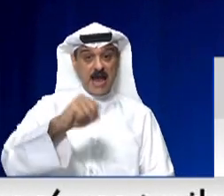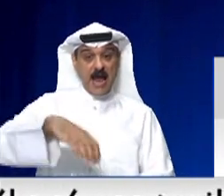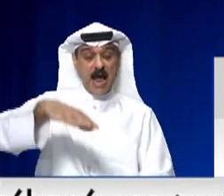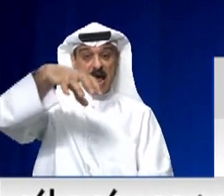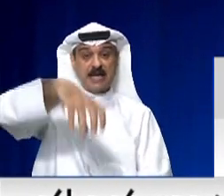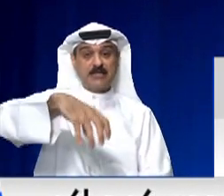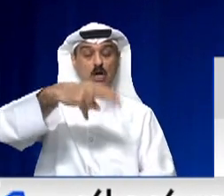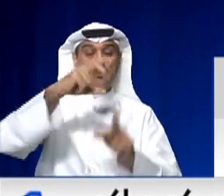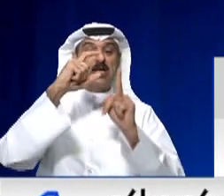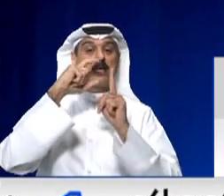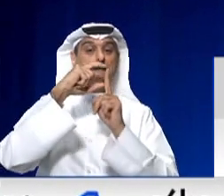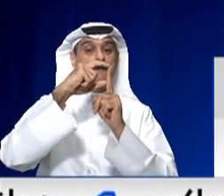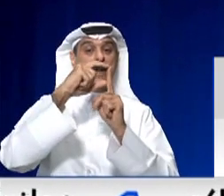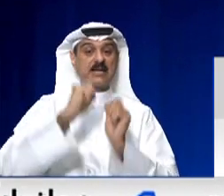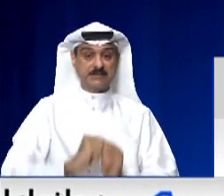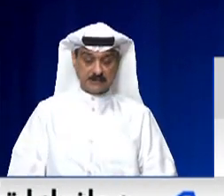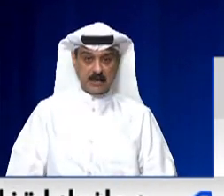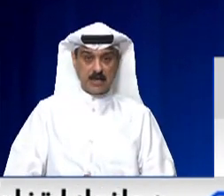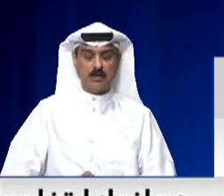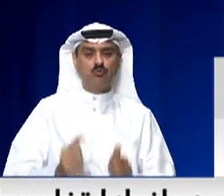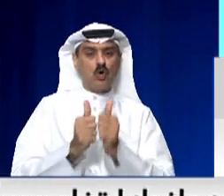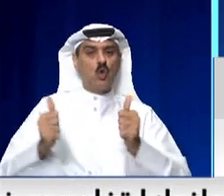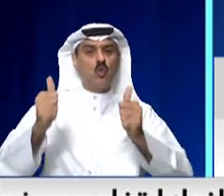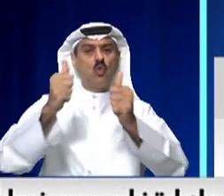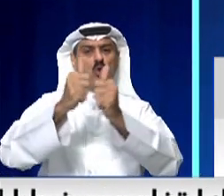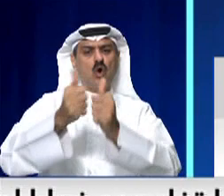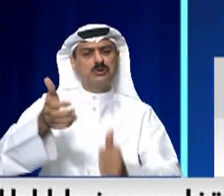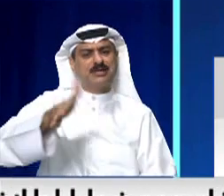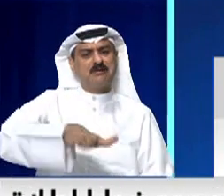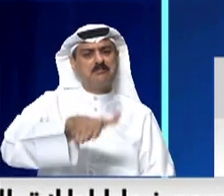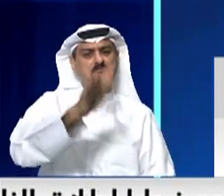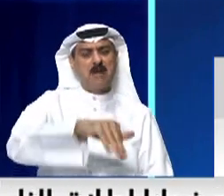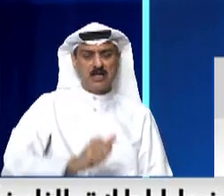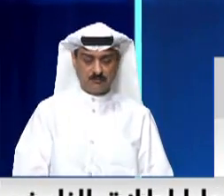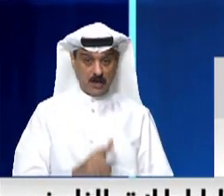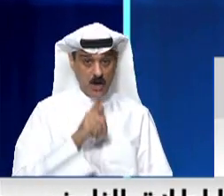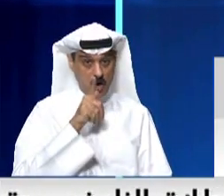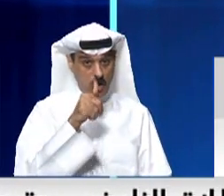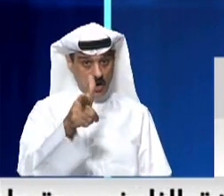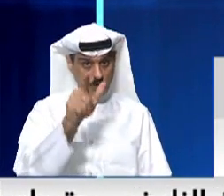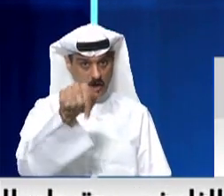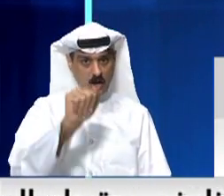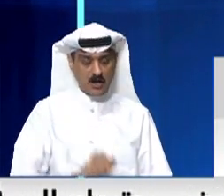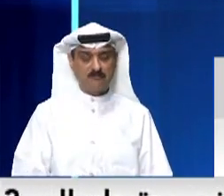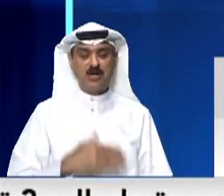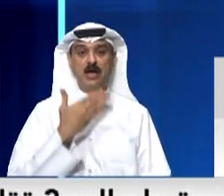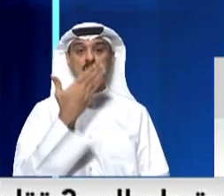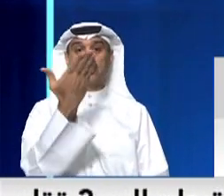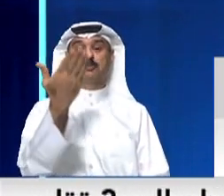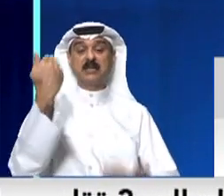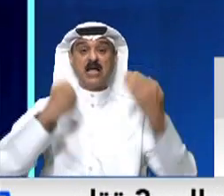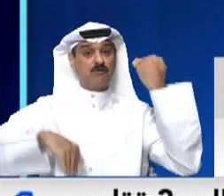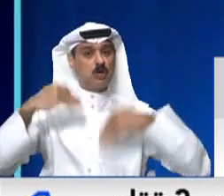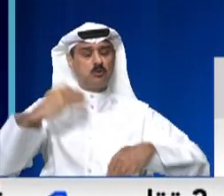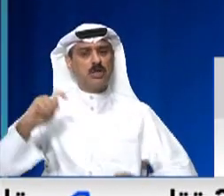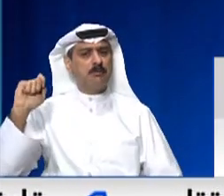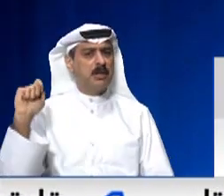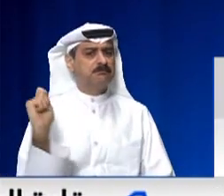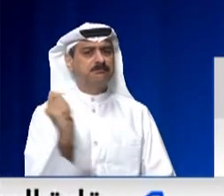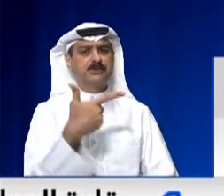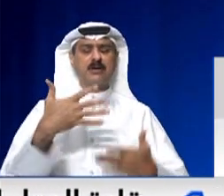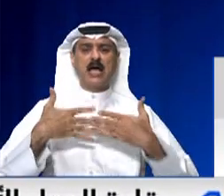الاسلاميه الصديقه ولذوي الضحايا الابرياء معربه في الوقت ذاته عن تمنياتها للمصابين